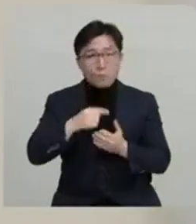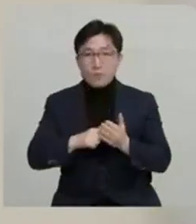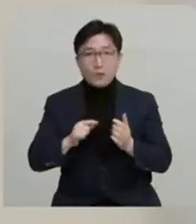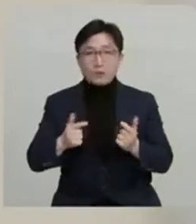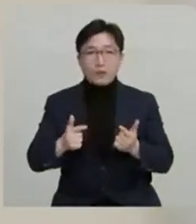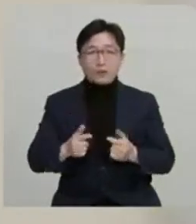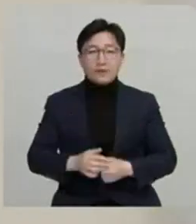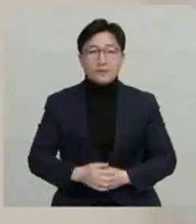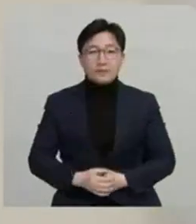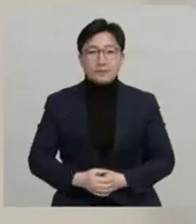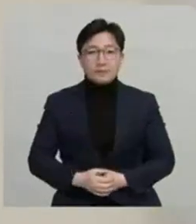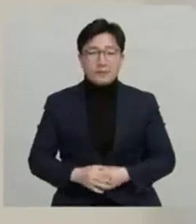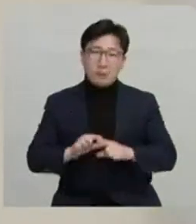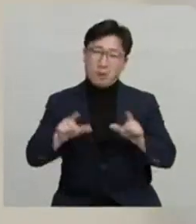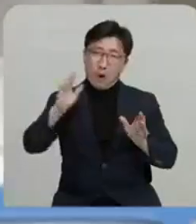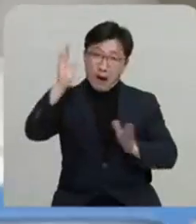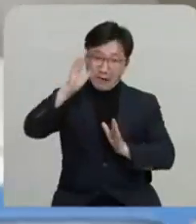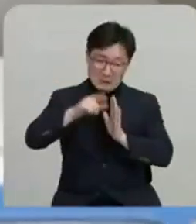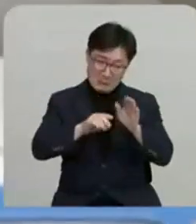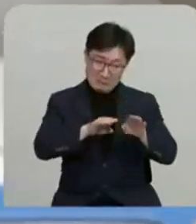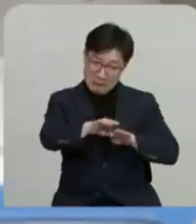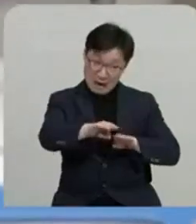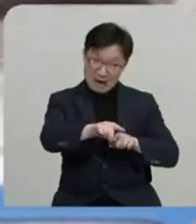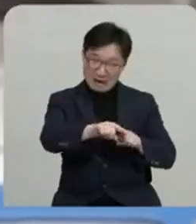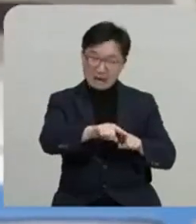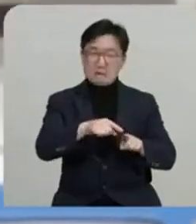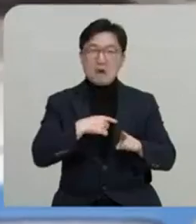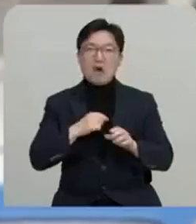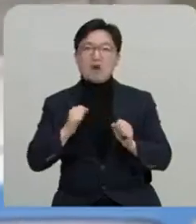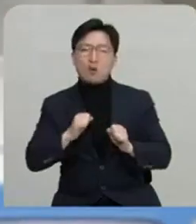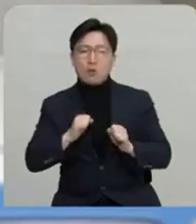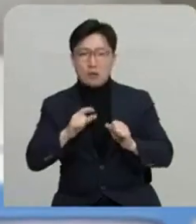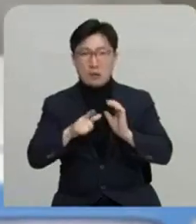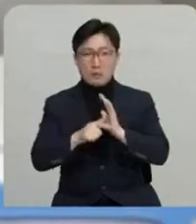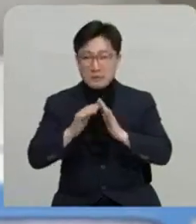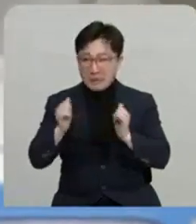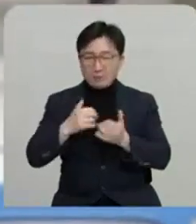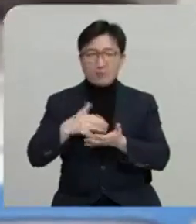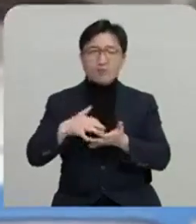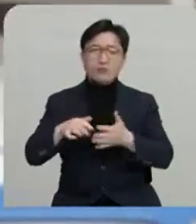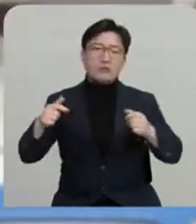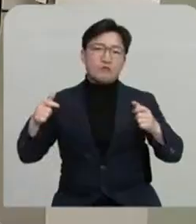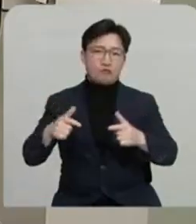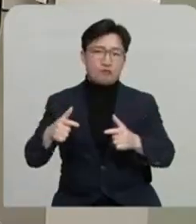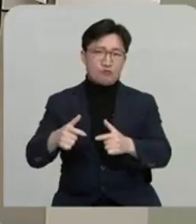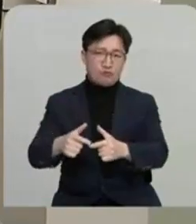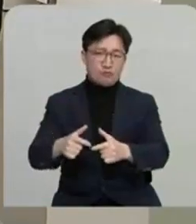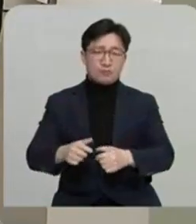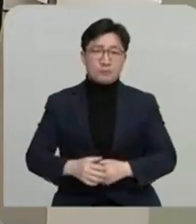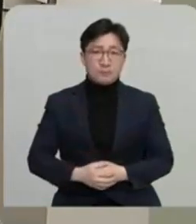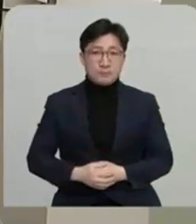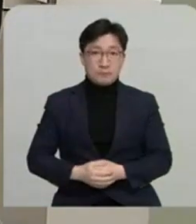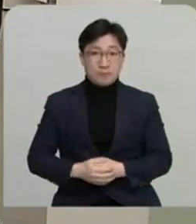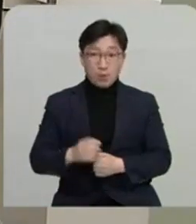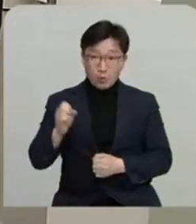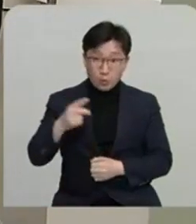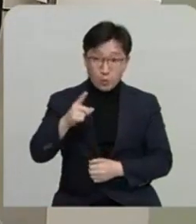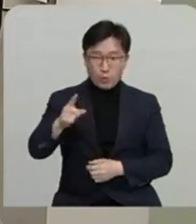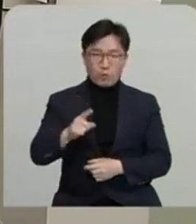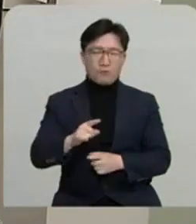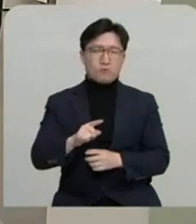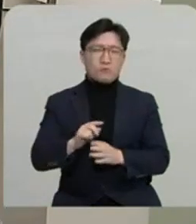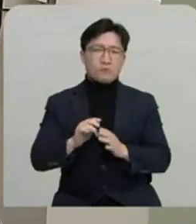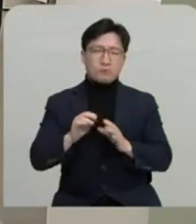않습니다. 통상 학생들이 방학에 들어가는 겨울이면 헌혈하는 이들이 줄기 마련. 여기에 최근